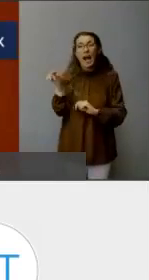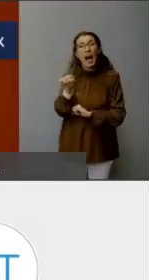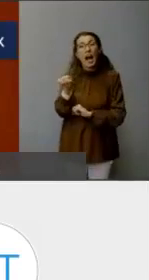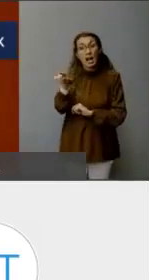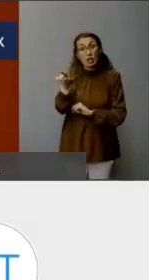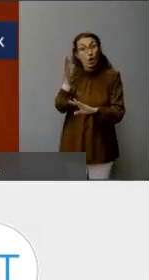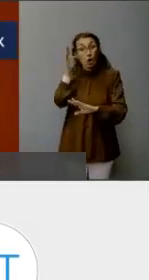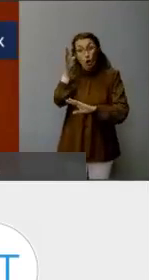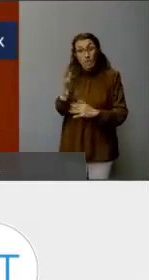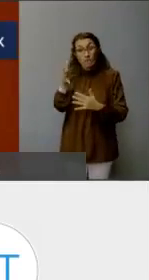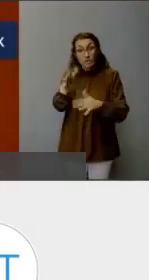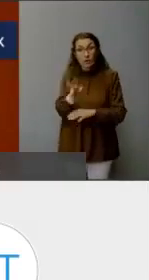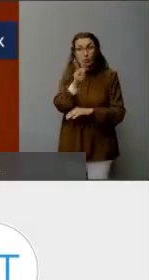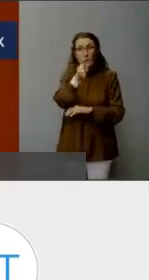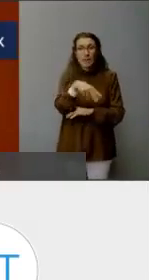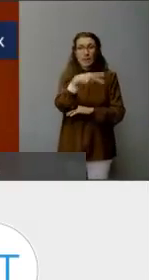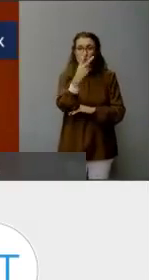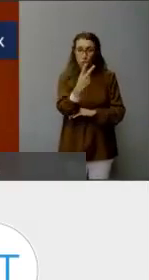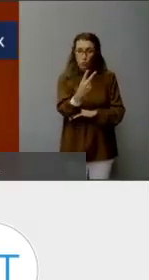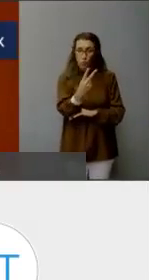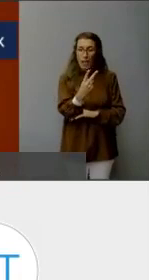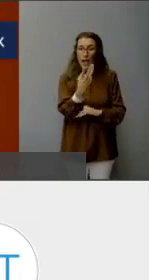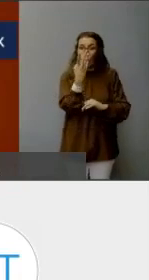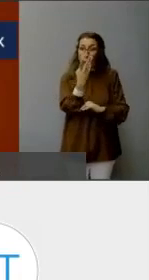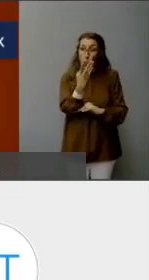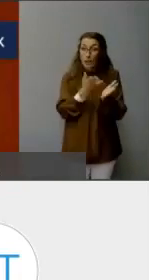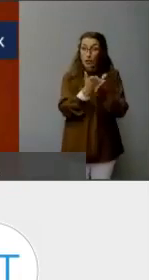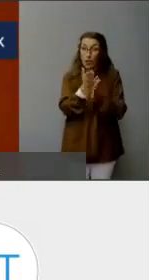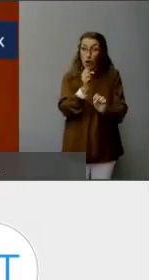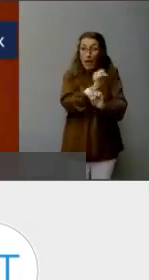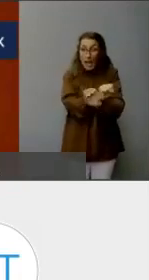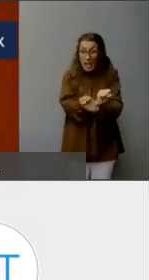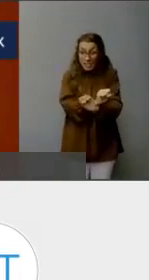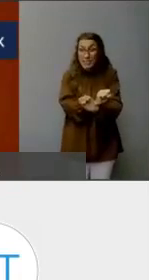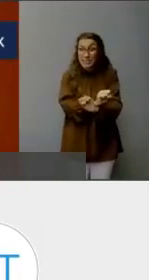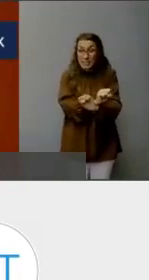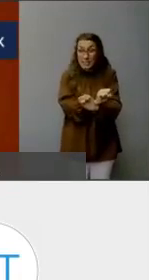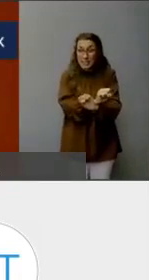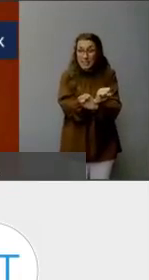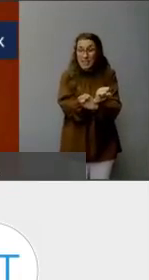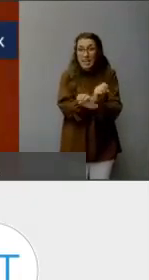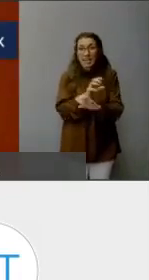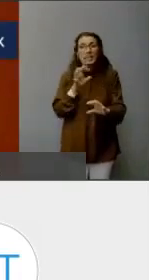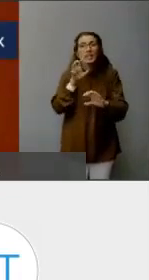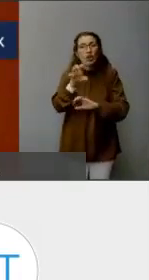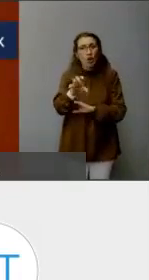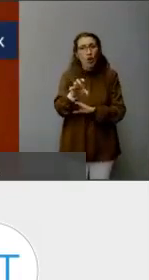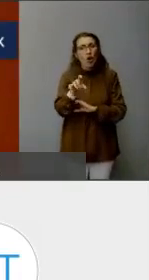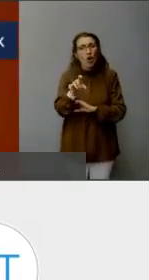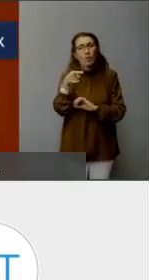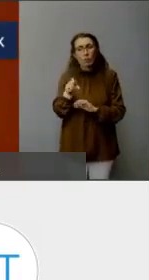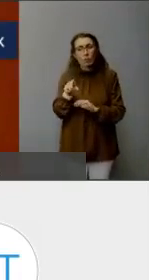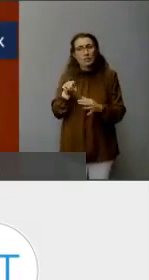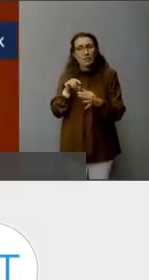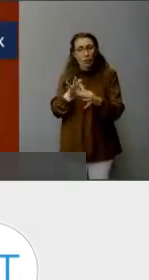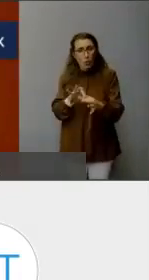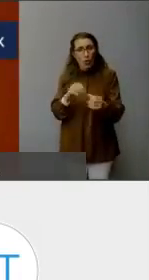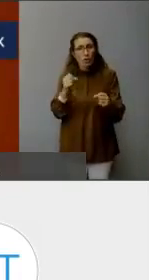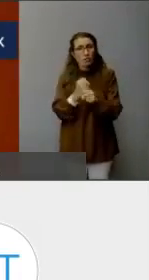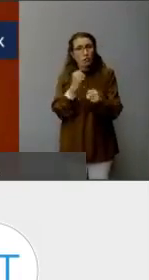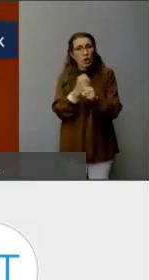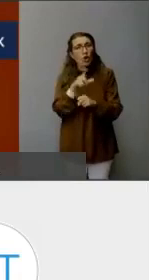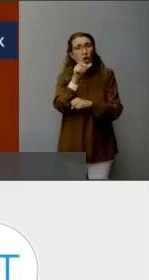sentenza definitiva nel 2002 a quattro anni di reclusione per concorso in concussione per i lavori legati alle celebrazioni colombiane del 92 a